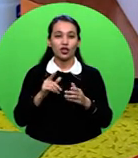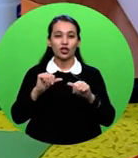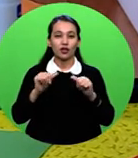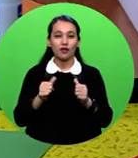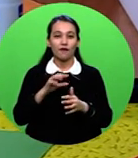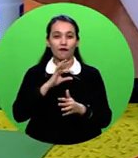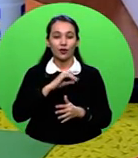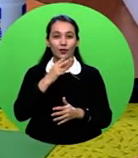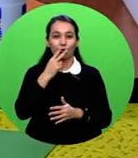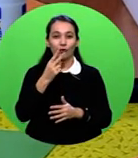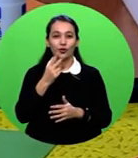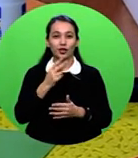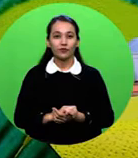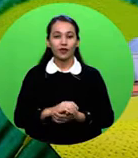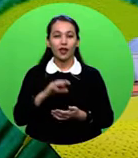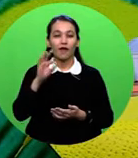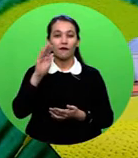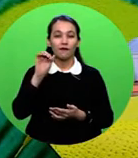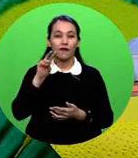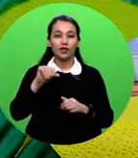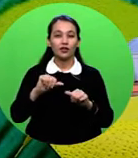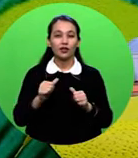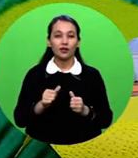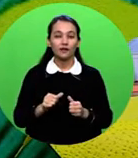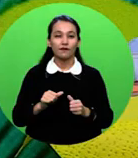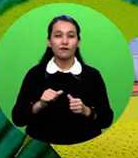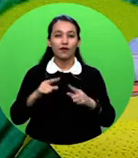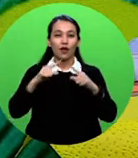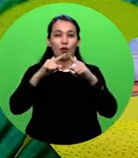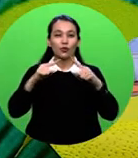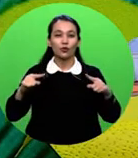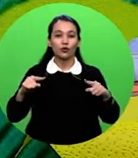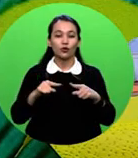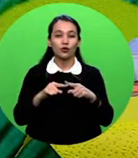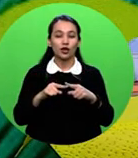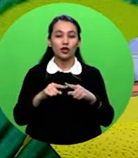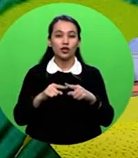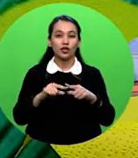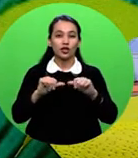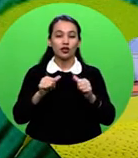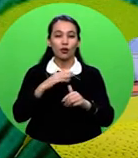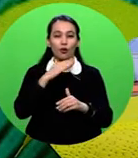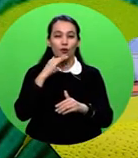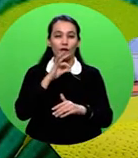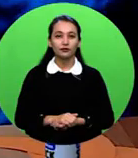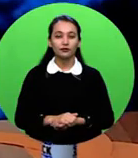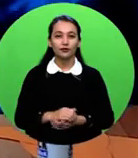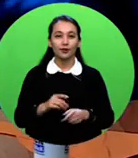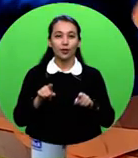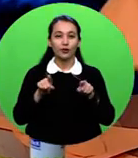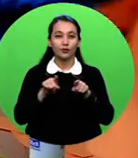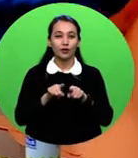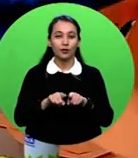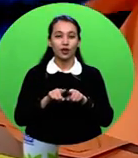shakllardan foydalanyapmiz. Bu yerda oval shakli hamda uch burchak shaklidan ko'proq foydalandik.